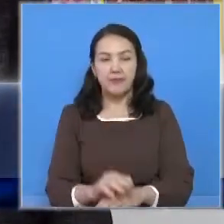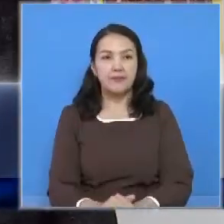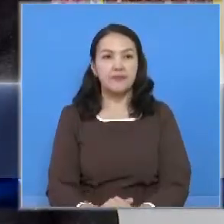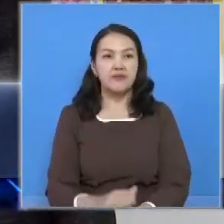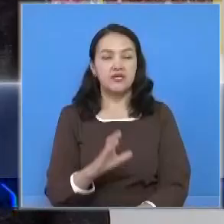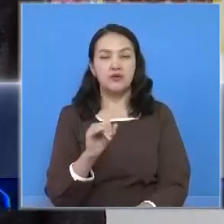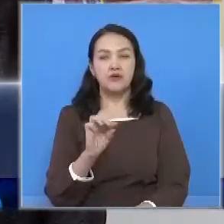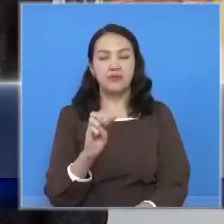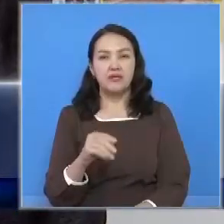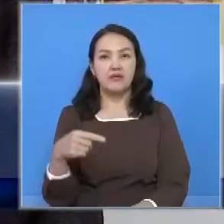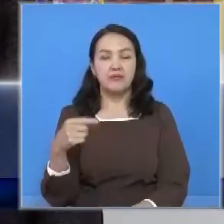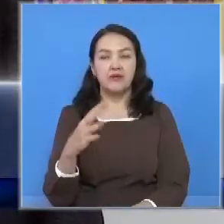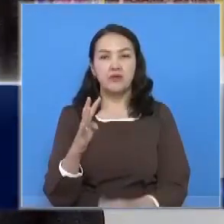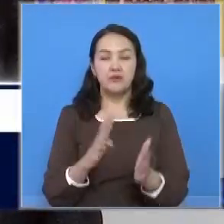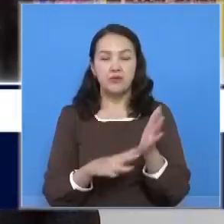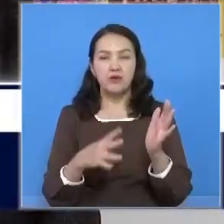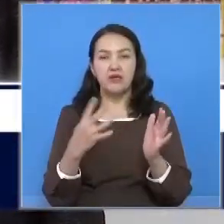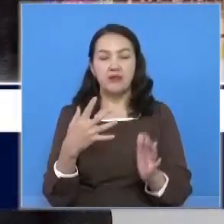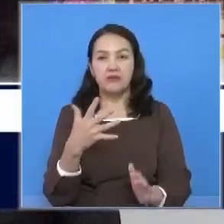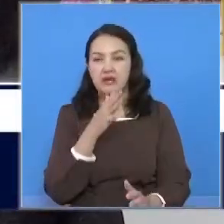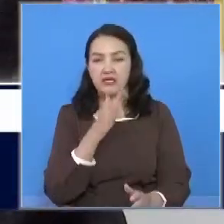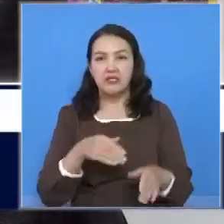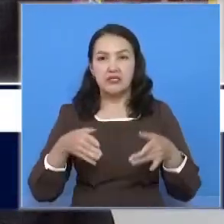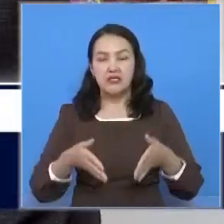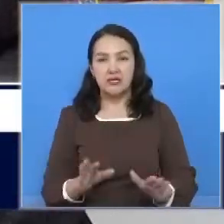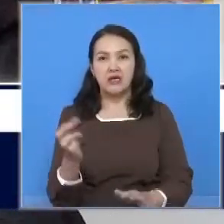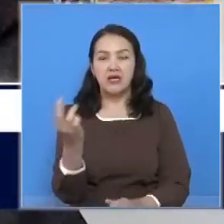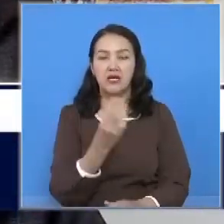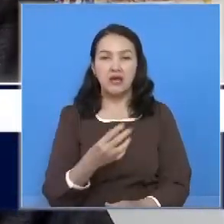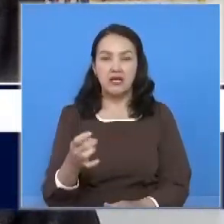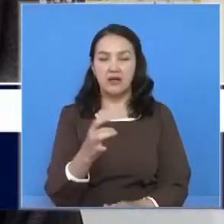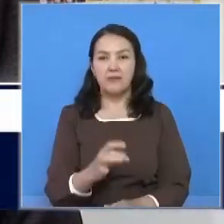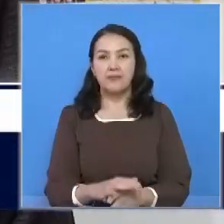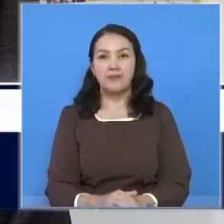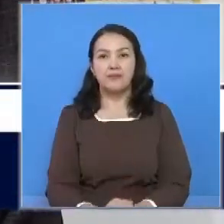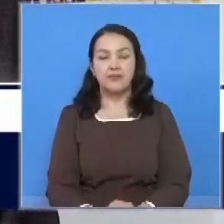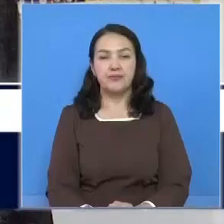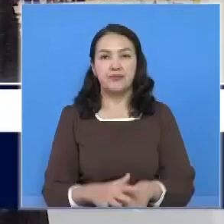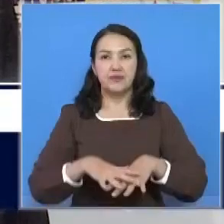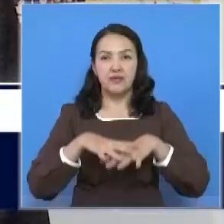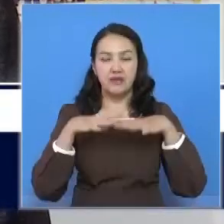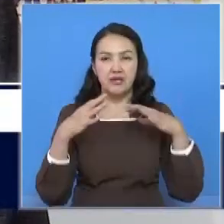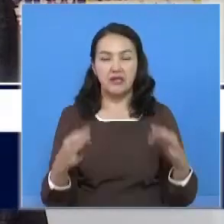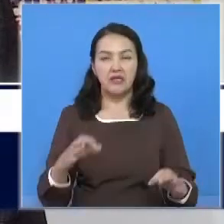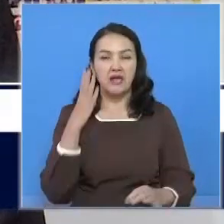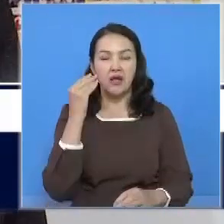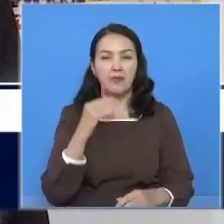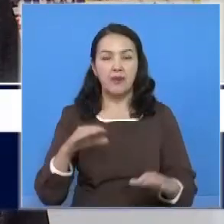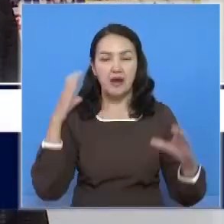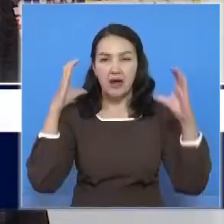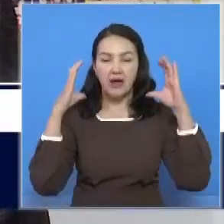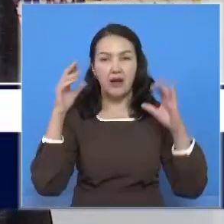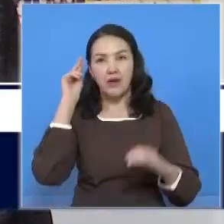Сәдуақас Балмағанбет 1940-шы Шалқар ауданынан туған, Айшуа елді мекенінде. Кейін Алматы консерваториясында